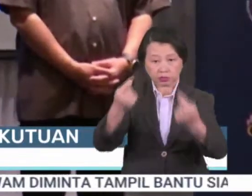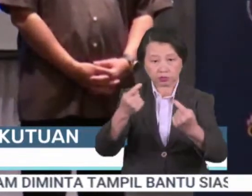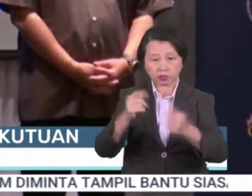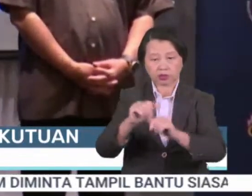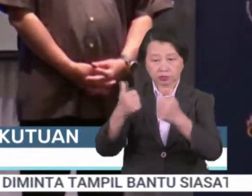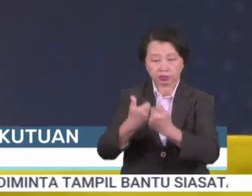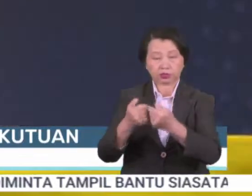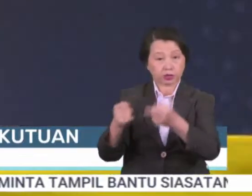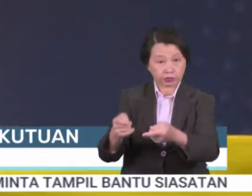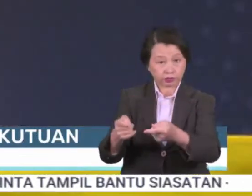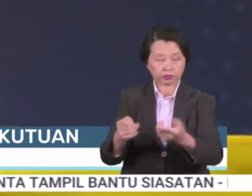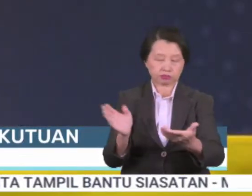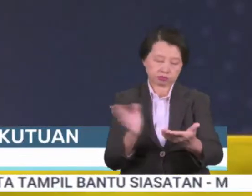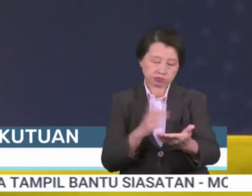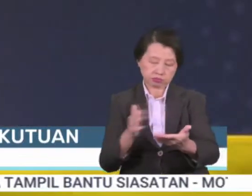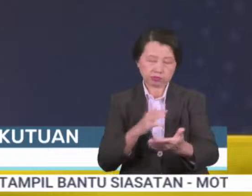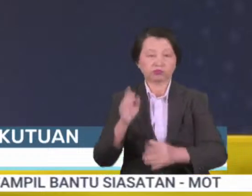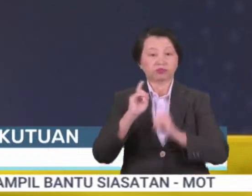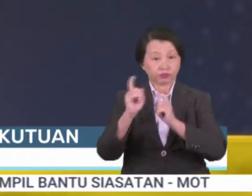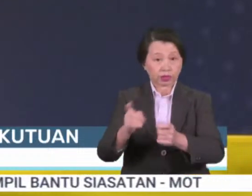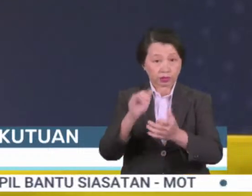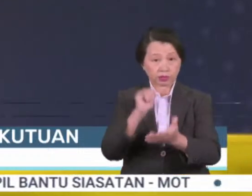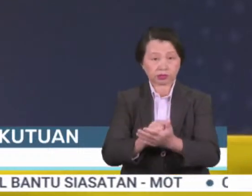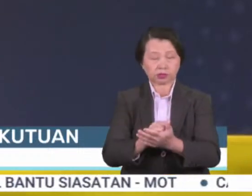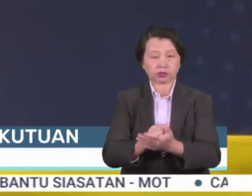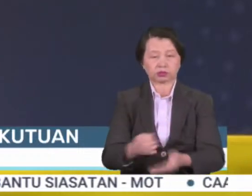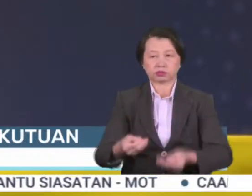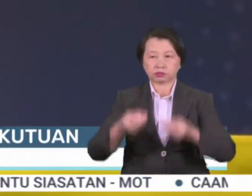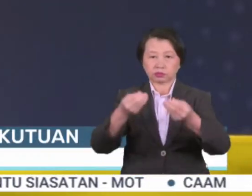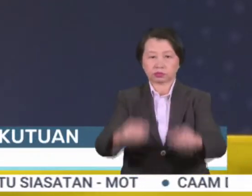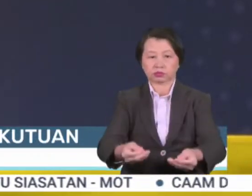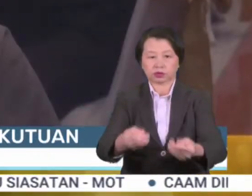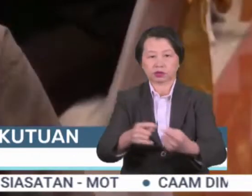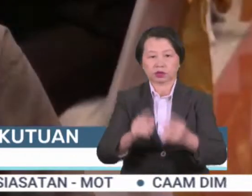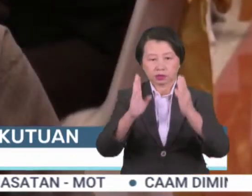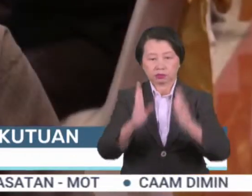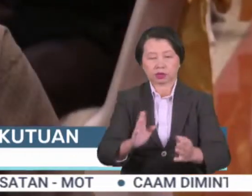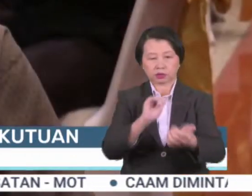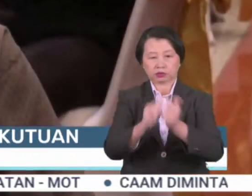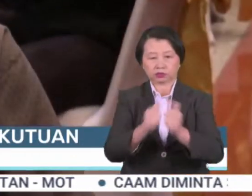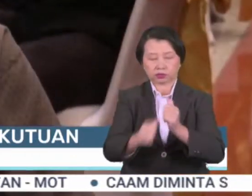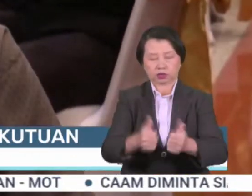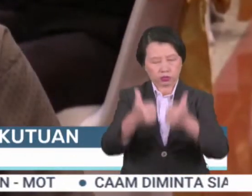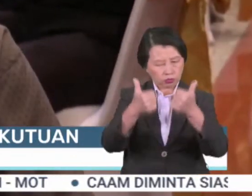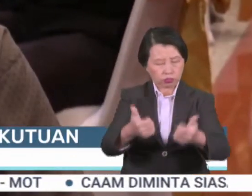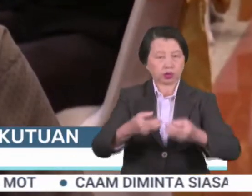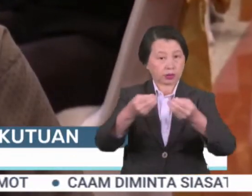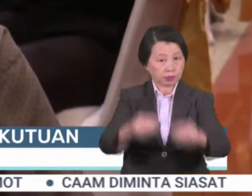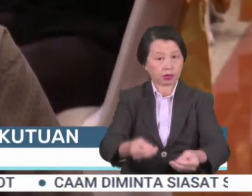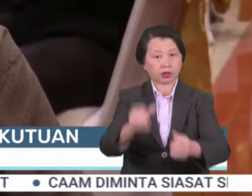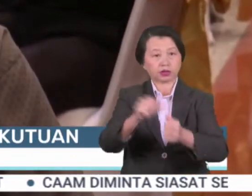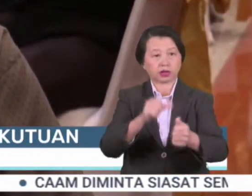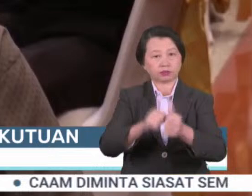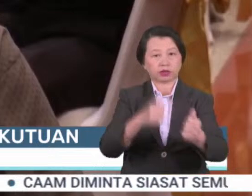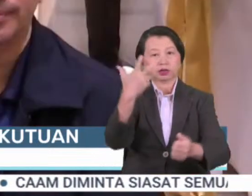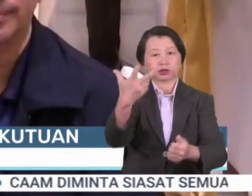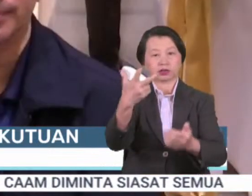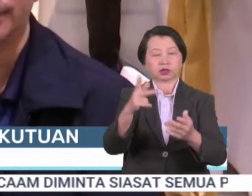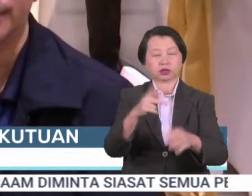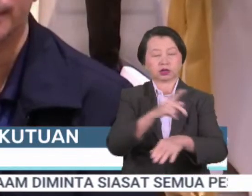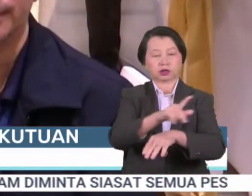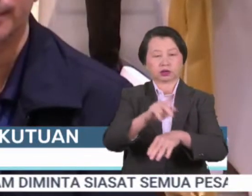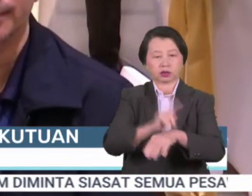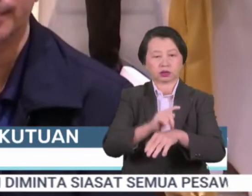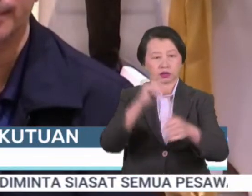persatuan berkenaan Anugerah tersebut disampaikan kepada badan sukan yang cemerlang di setiap tiga wilayah